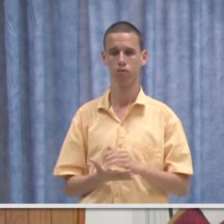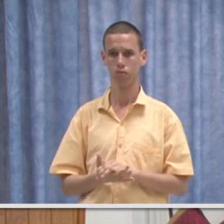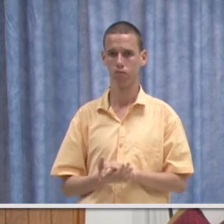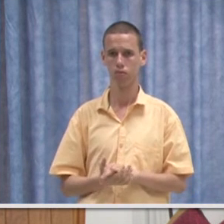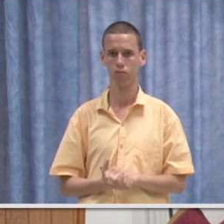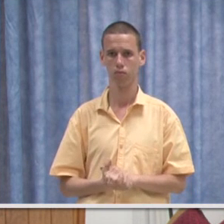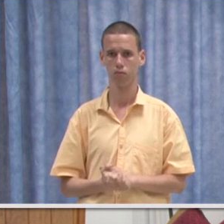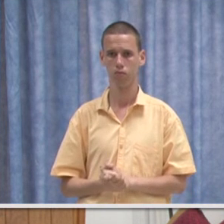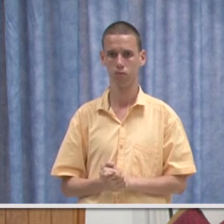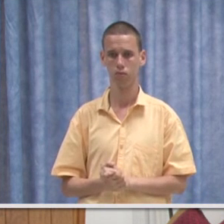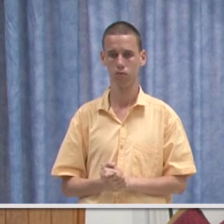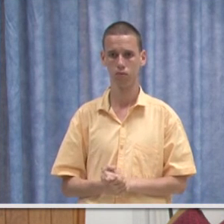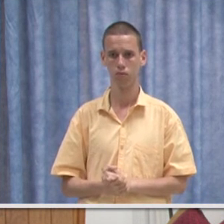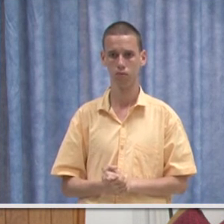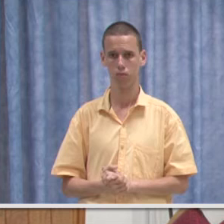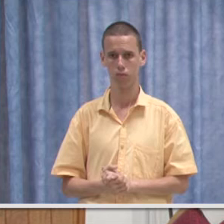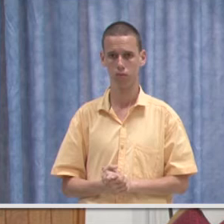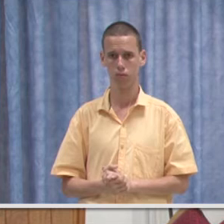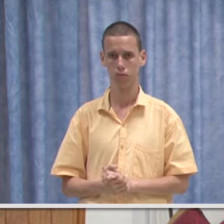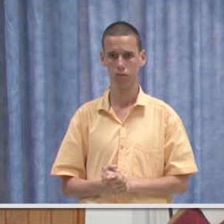Ok. Il n'y a pas une question, Coach Charlie.